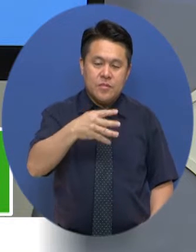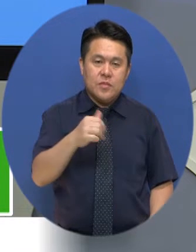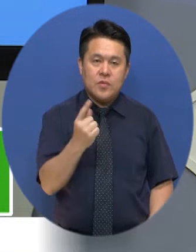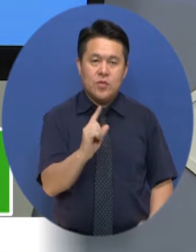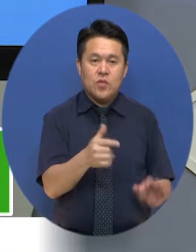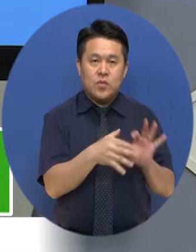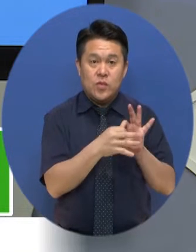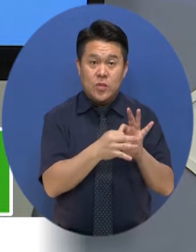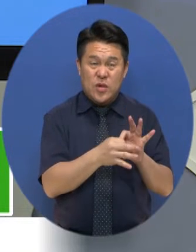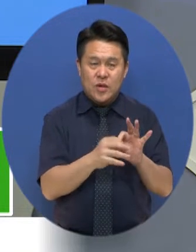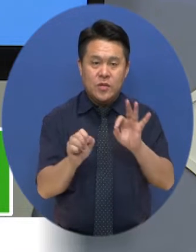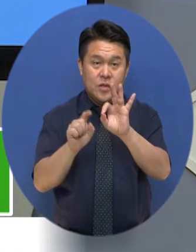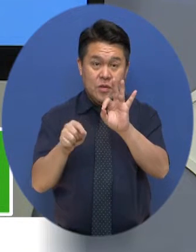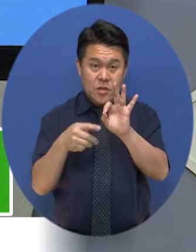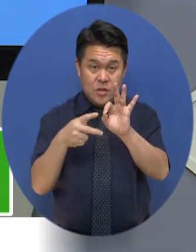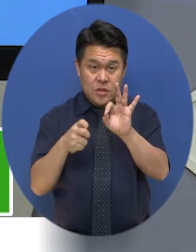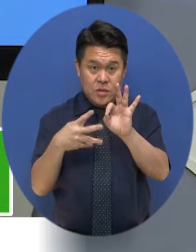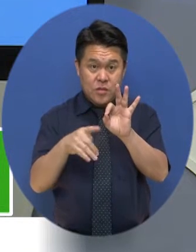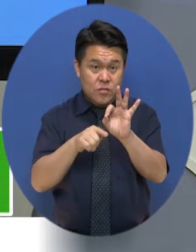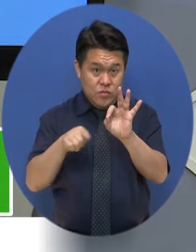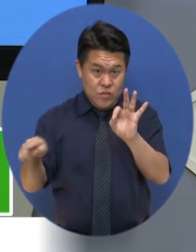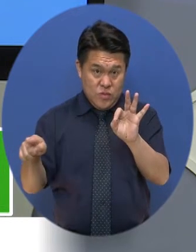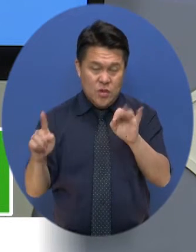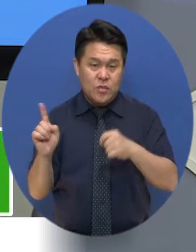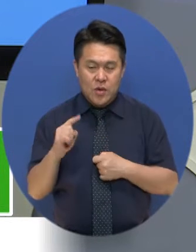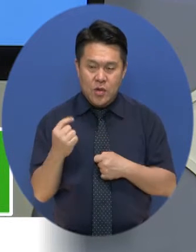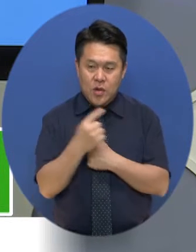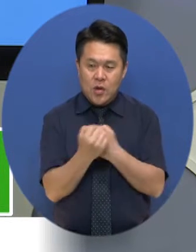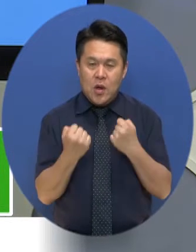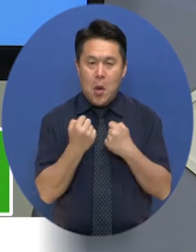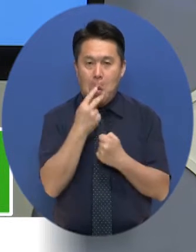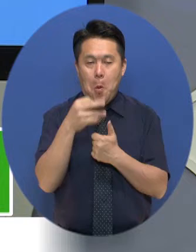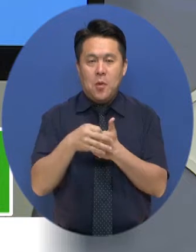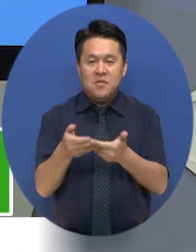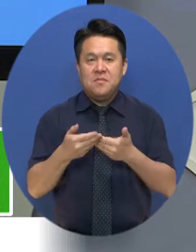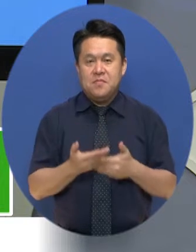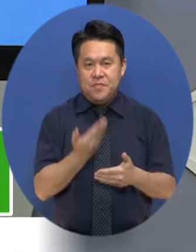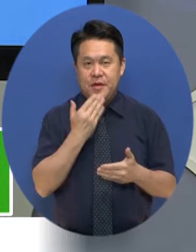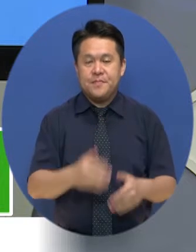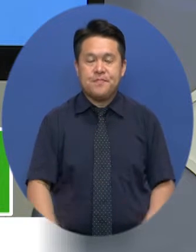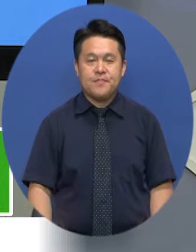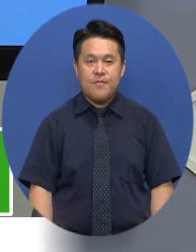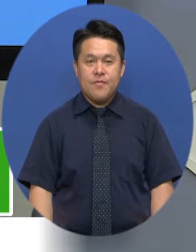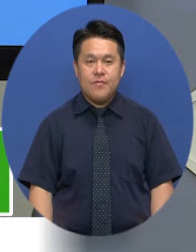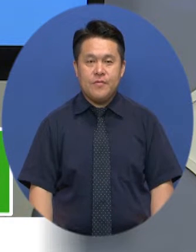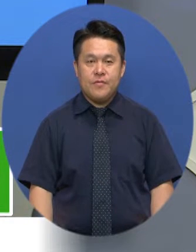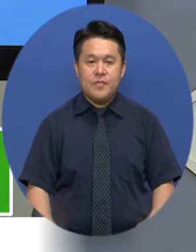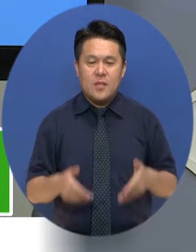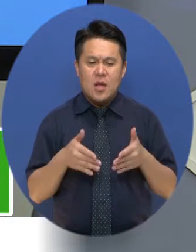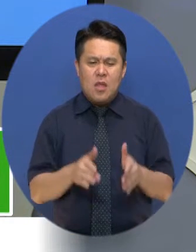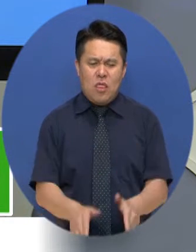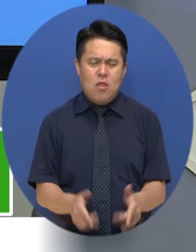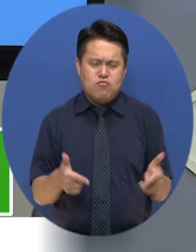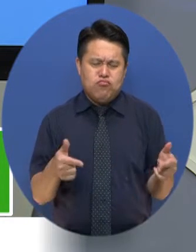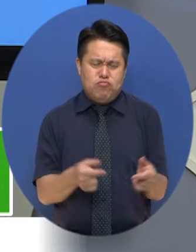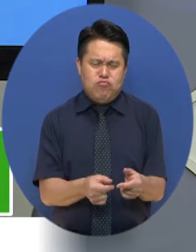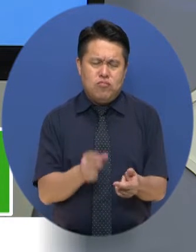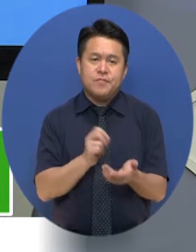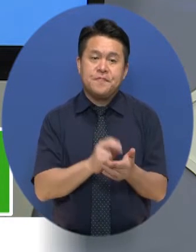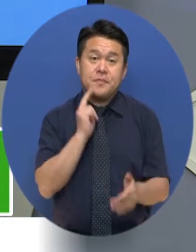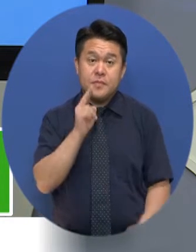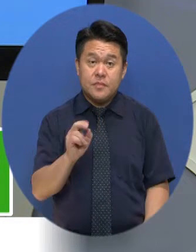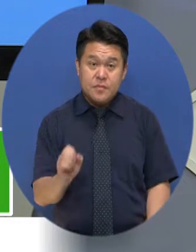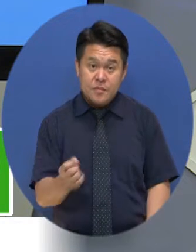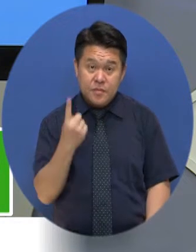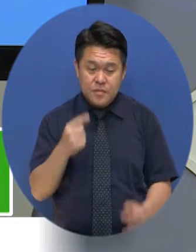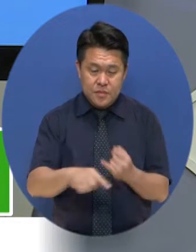24일부터 는 나뉨 시술에서 건강보험 적용을 받을 수 있게 됩니다 저출산이 심각한 사회문제로 되도 하면서